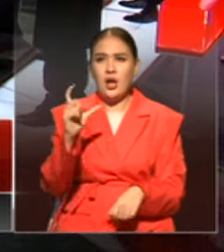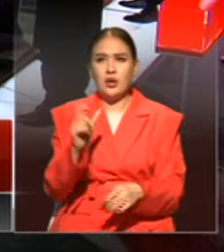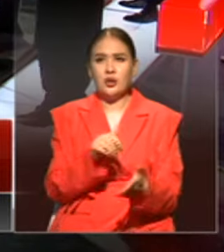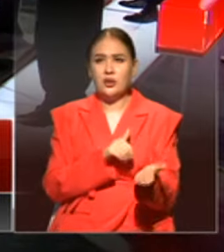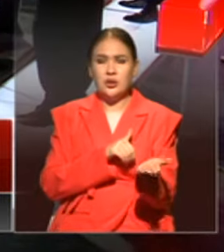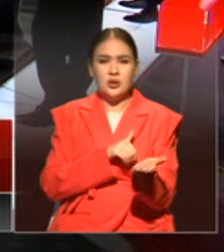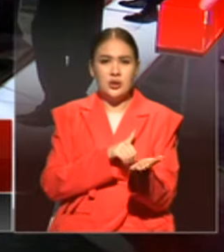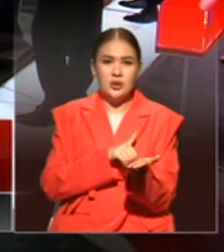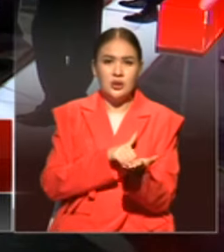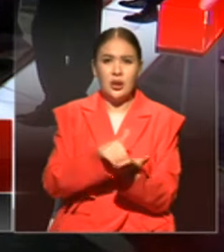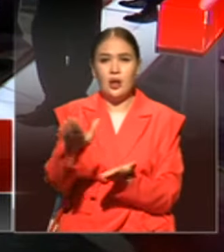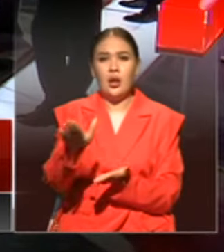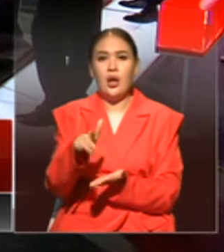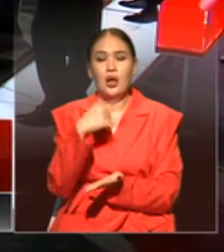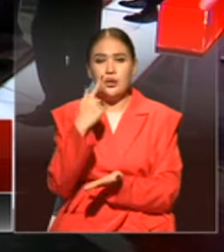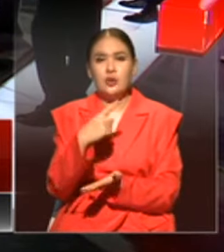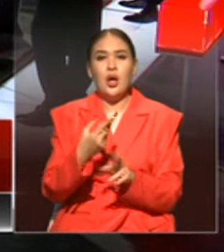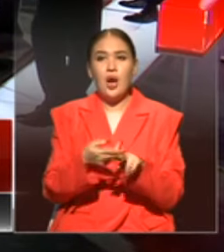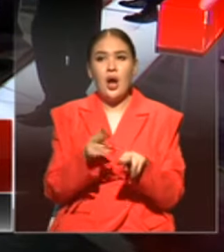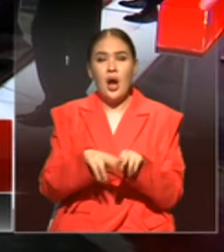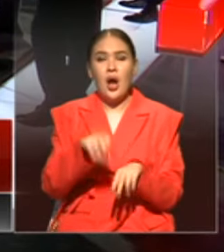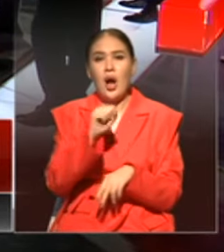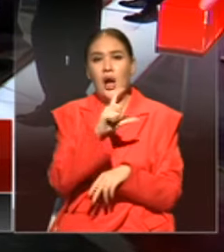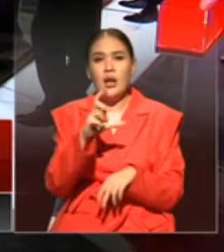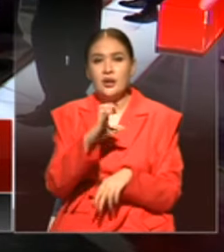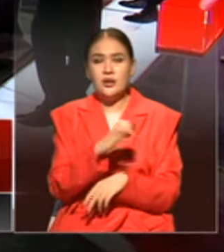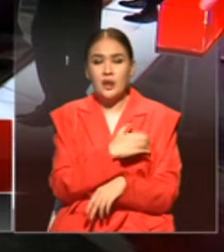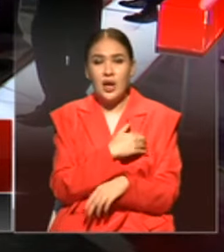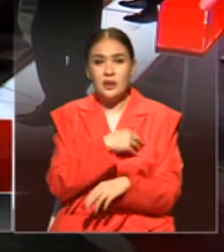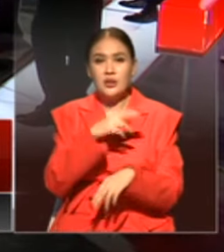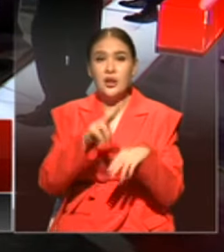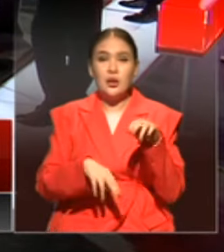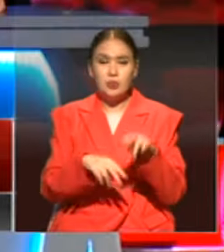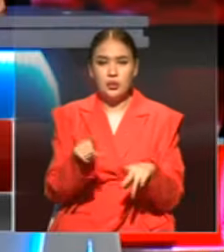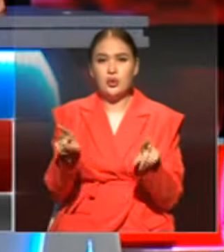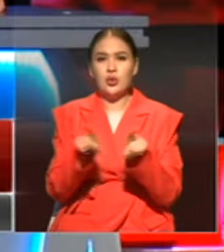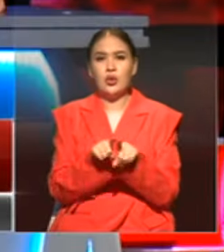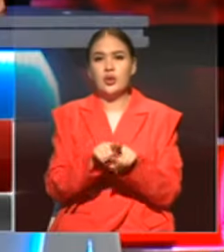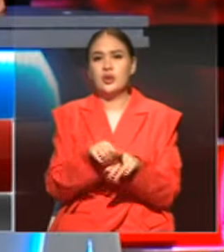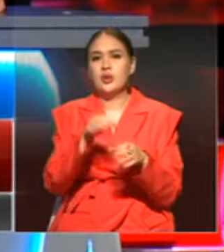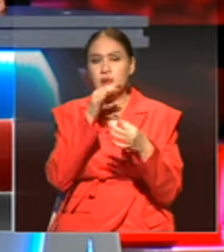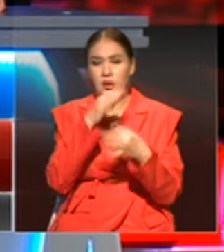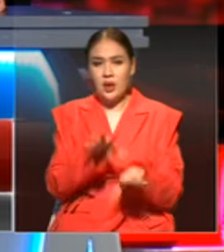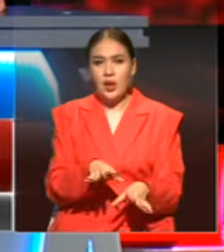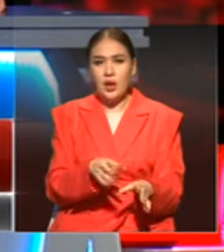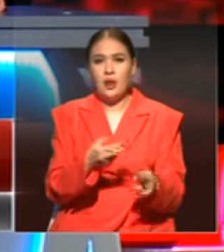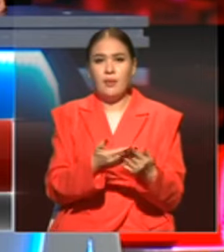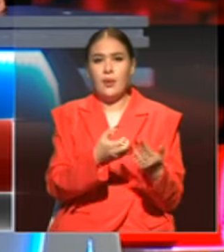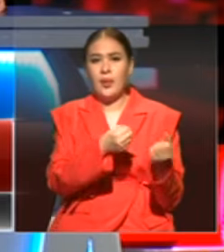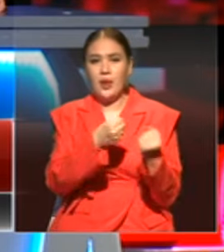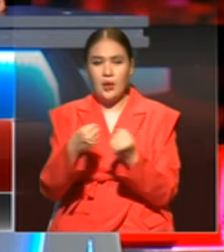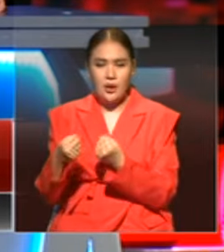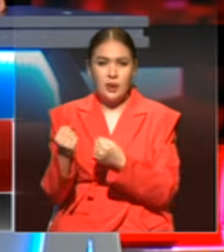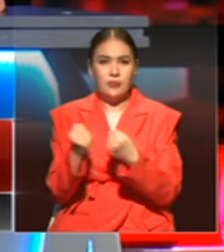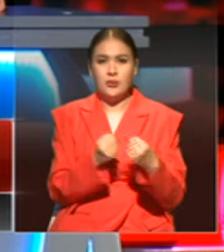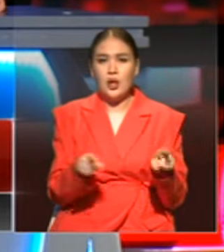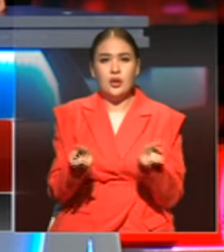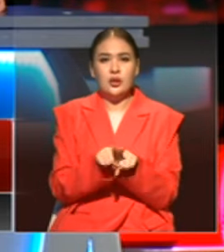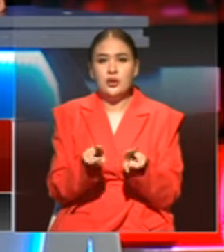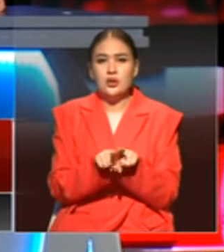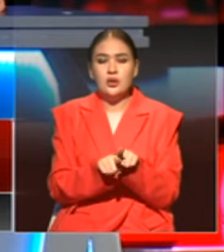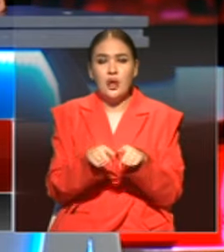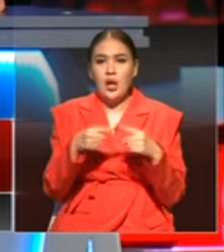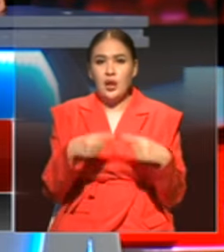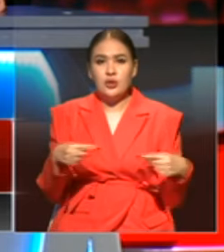бағана өзіңіз айтып қалдыңыз ғой. Одан кейін АЭС саламыз дейміз, оған да бас көтеріп жатырмыз. Былай тартсаң былай жүресің, былай тартсаң былай қайтасың енді.